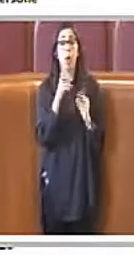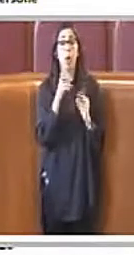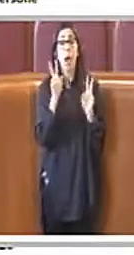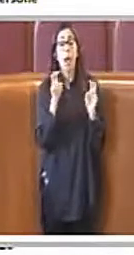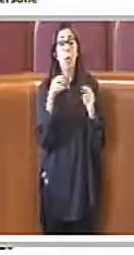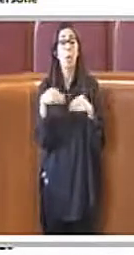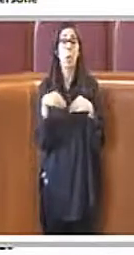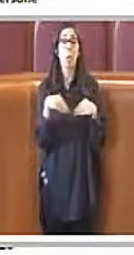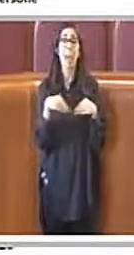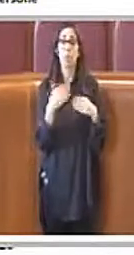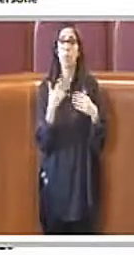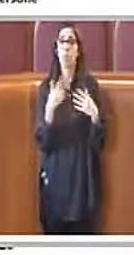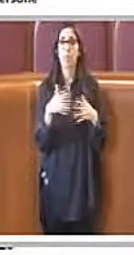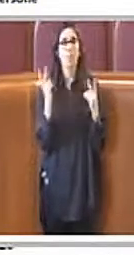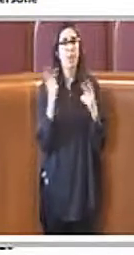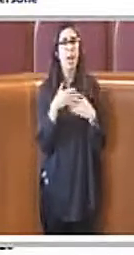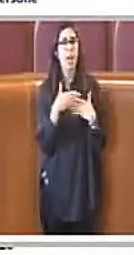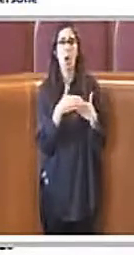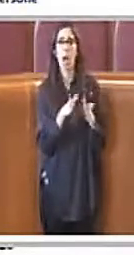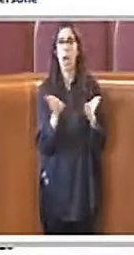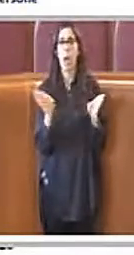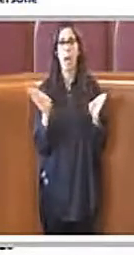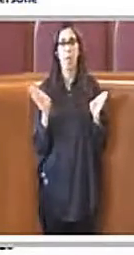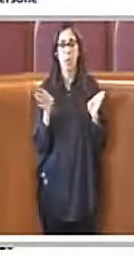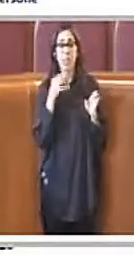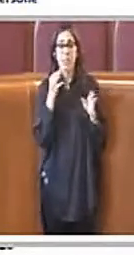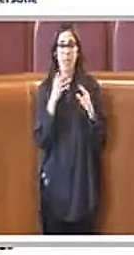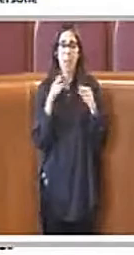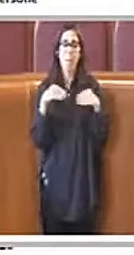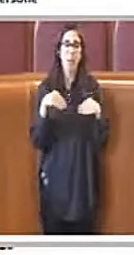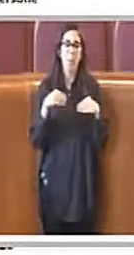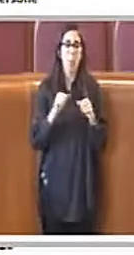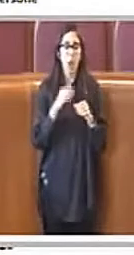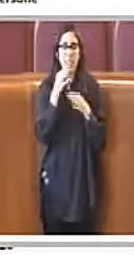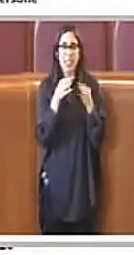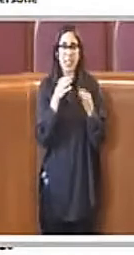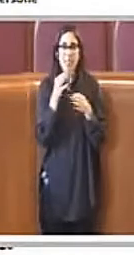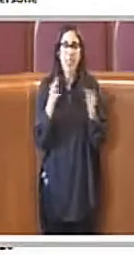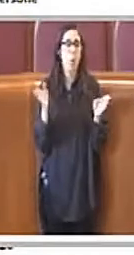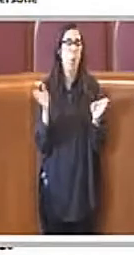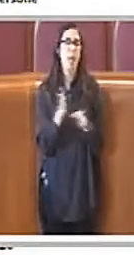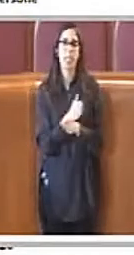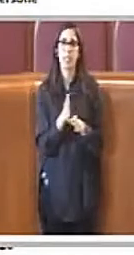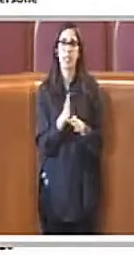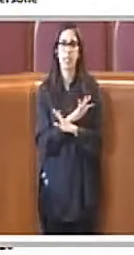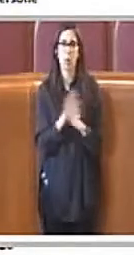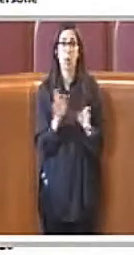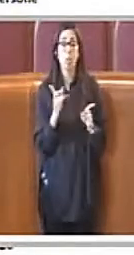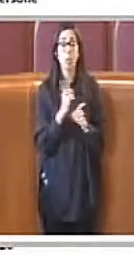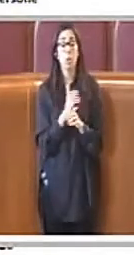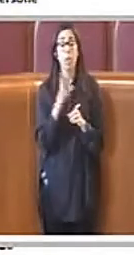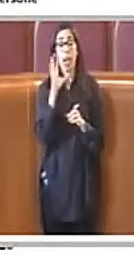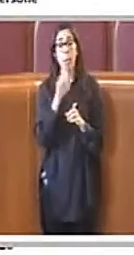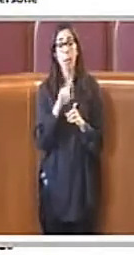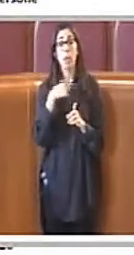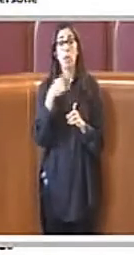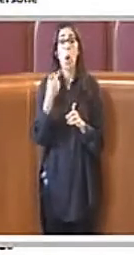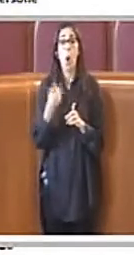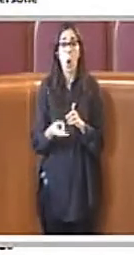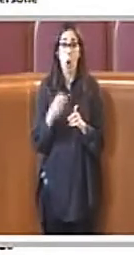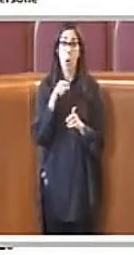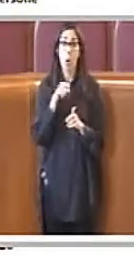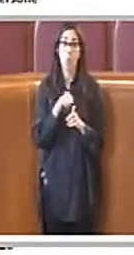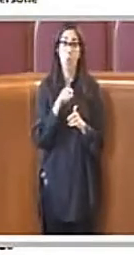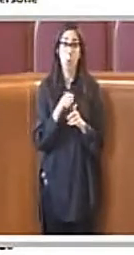tema vastissimo, quindi partecipazione può voler di tutto e niente, perché poi bisogna anche capire come lo